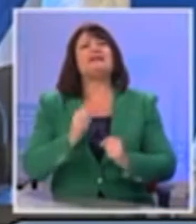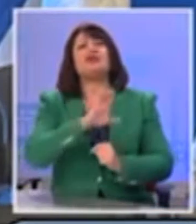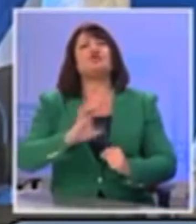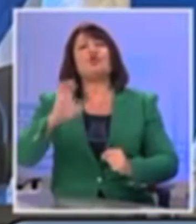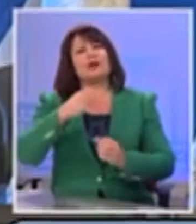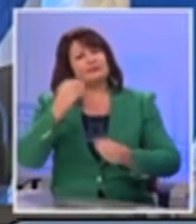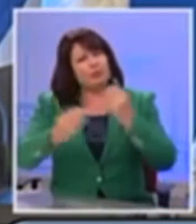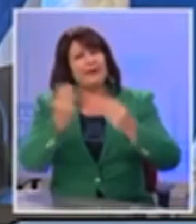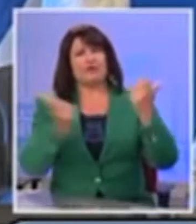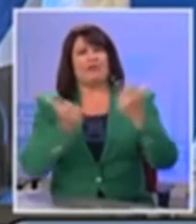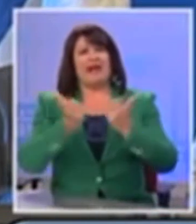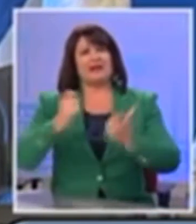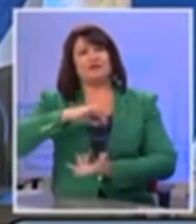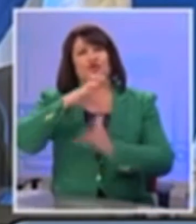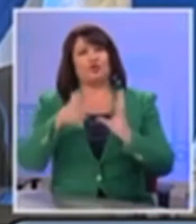ont